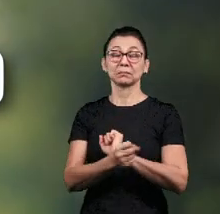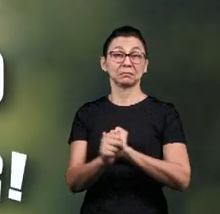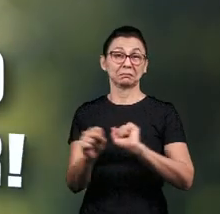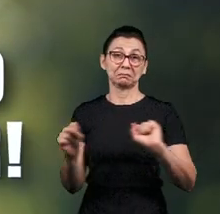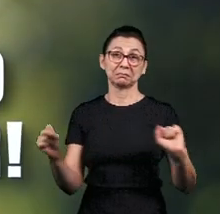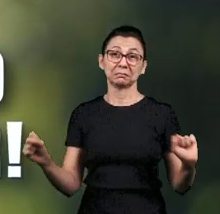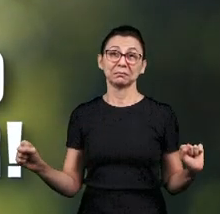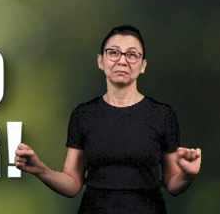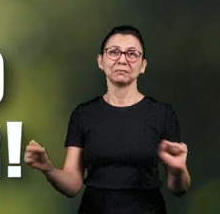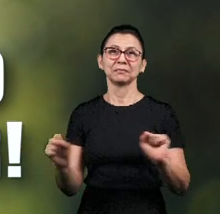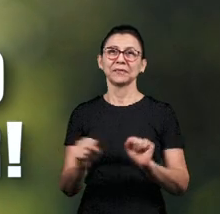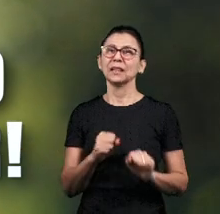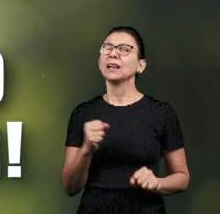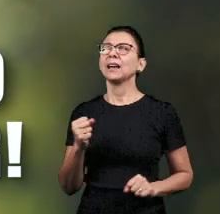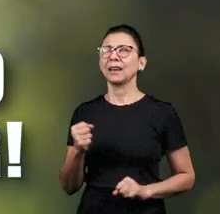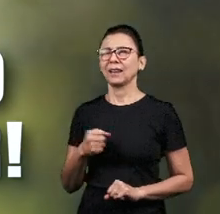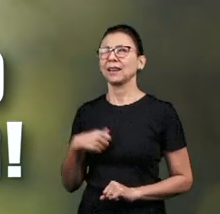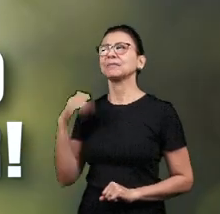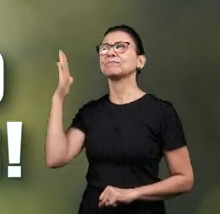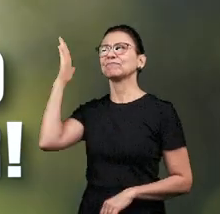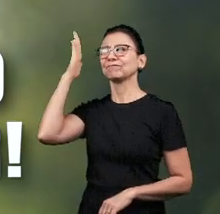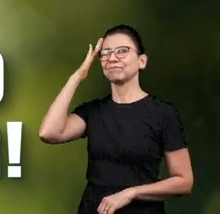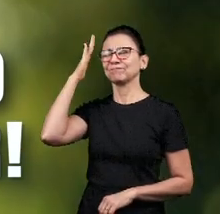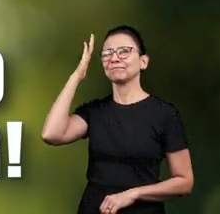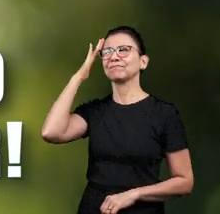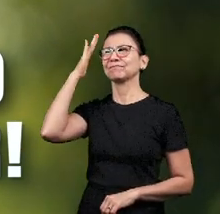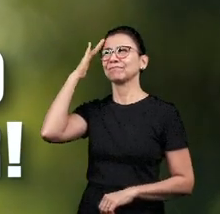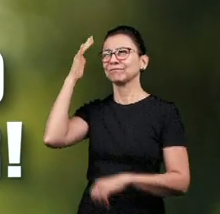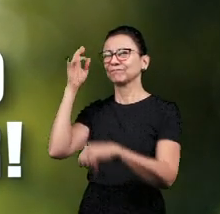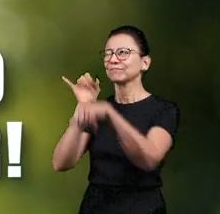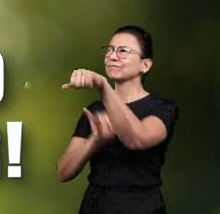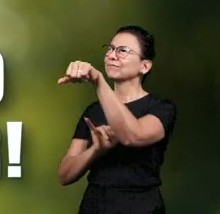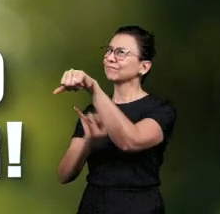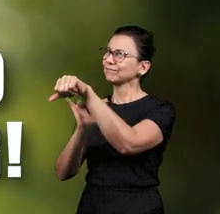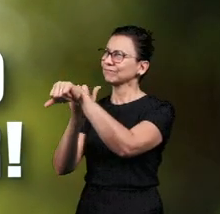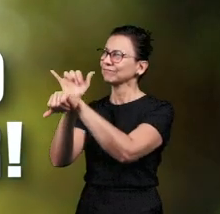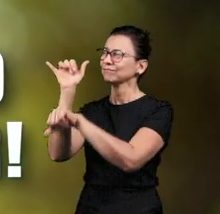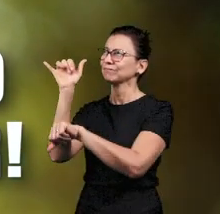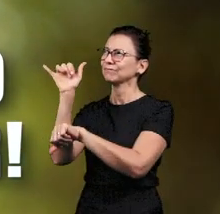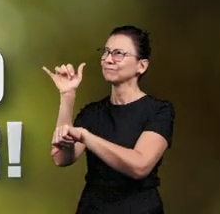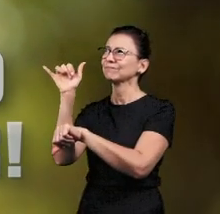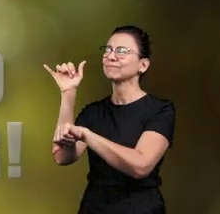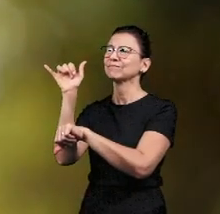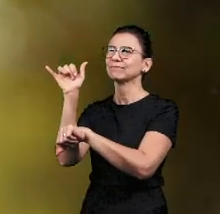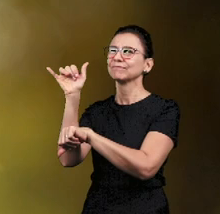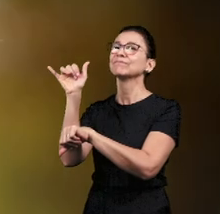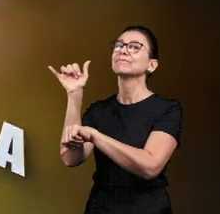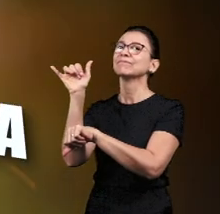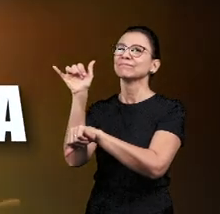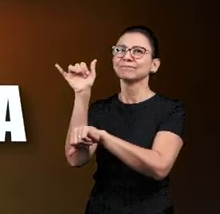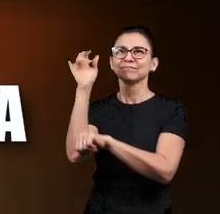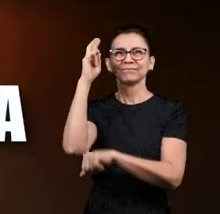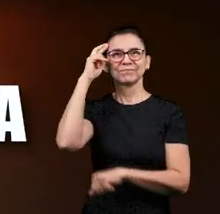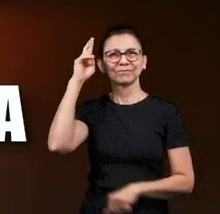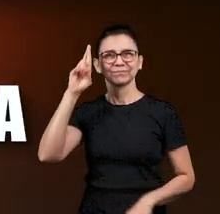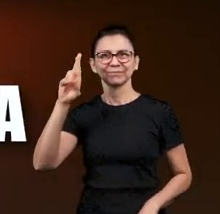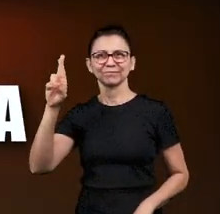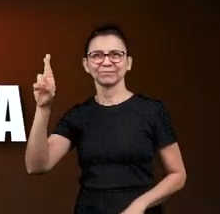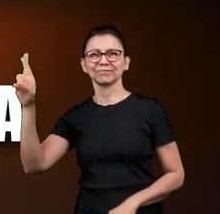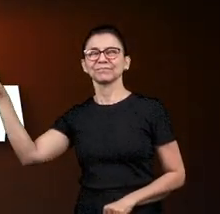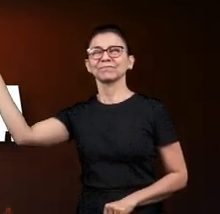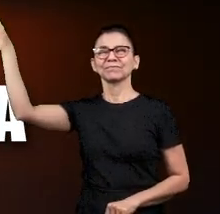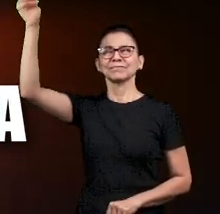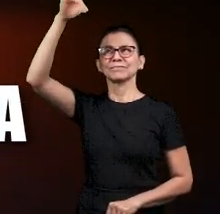reconheço quanto devo a ti, Senhor.